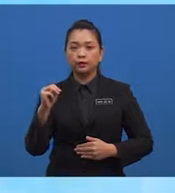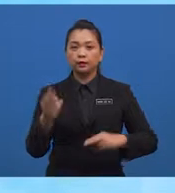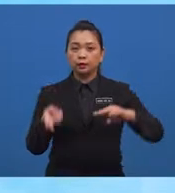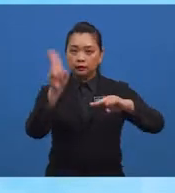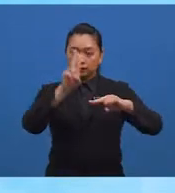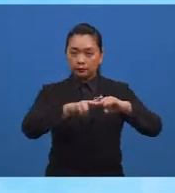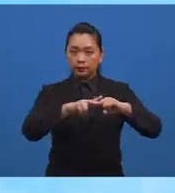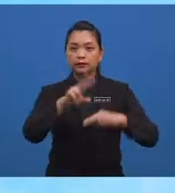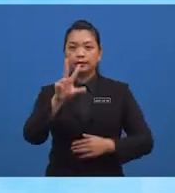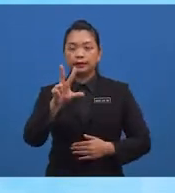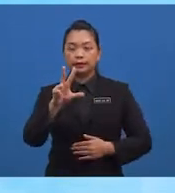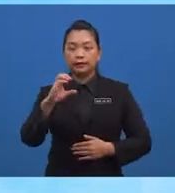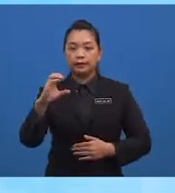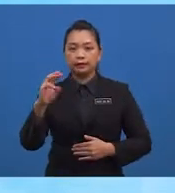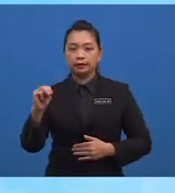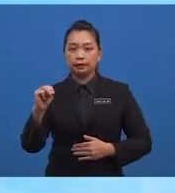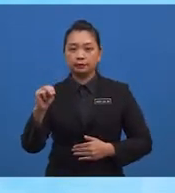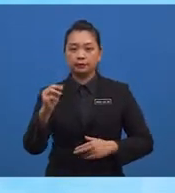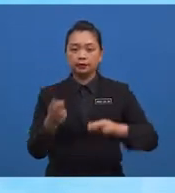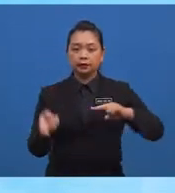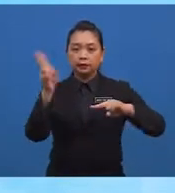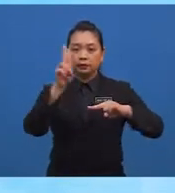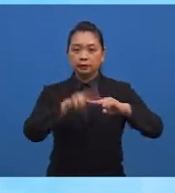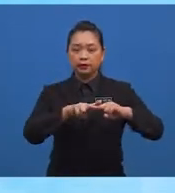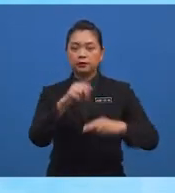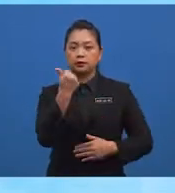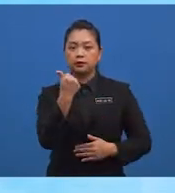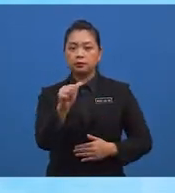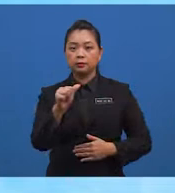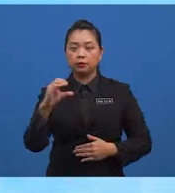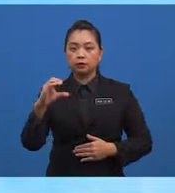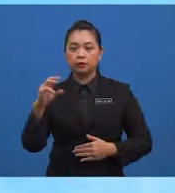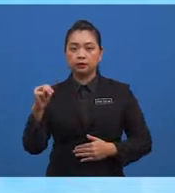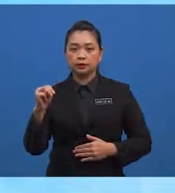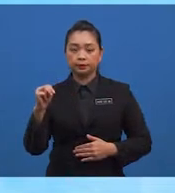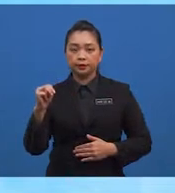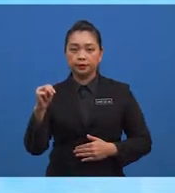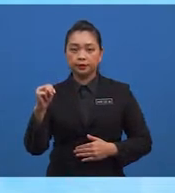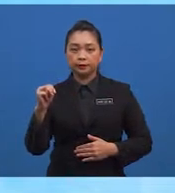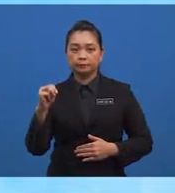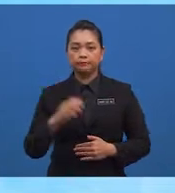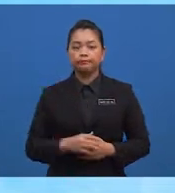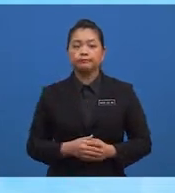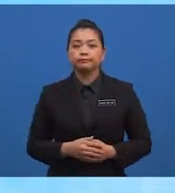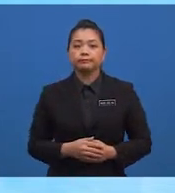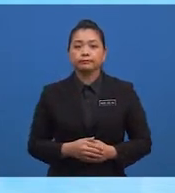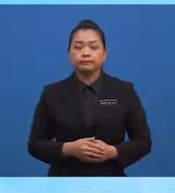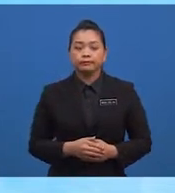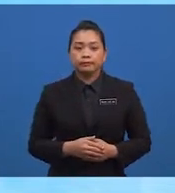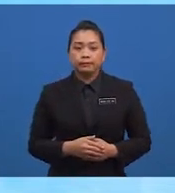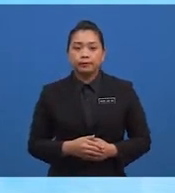2 cm tambah 3 cm tambah 10 cm.